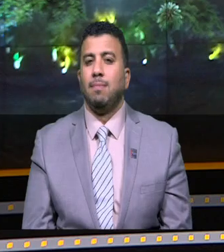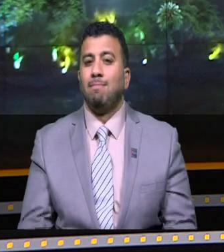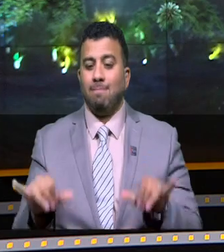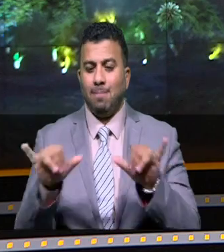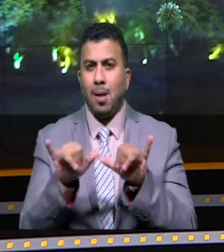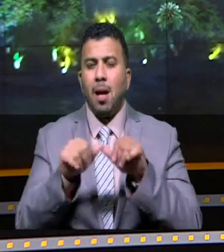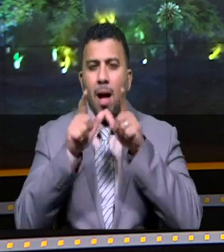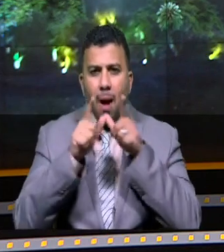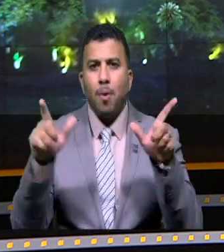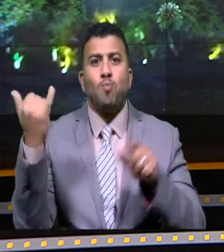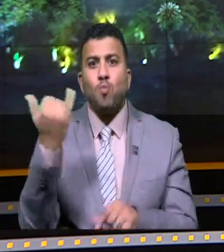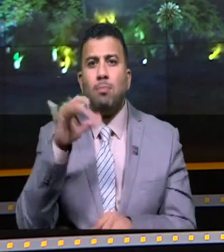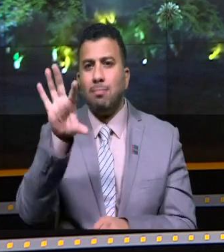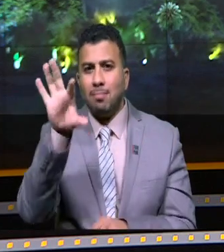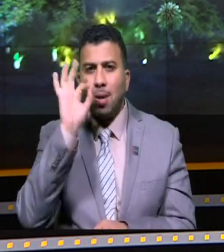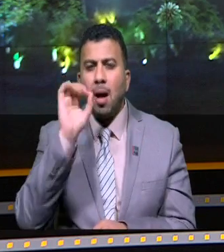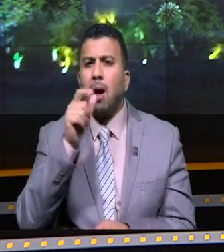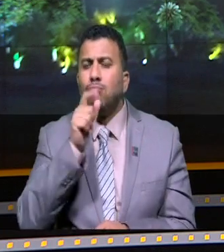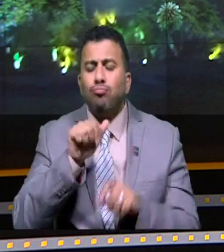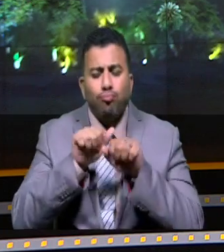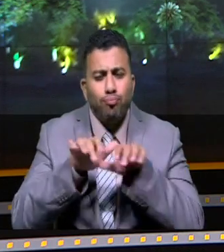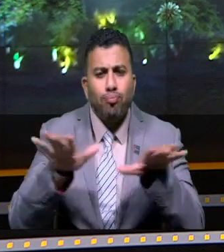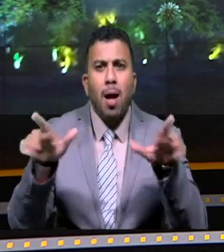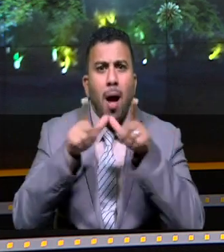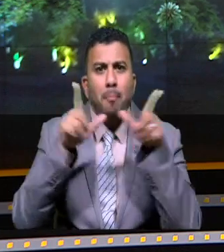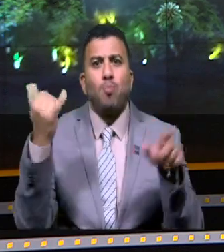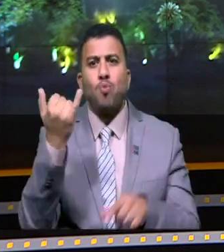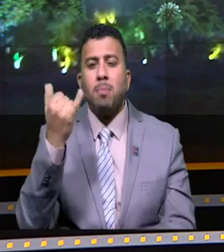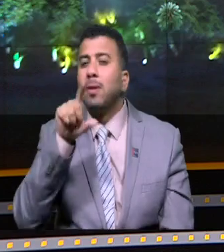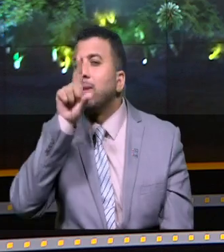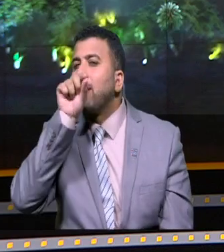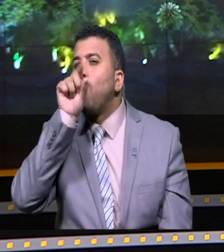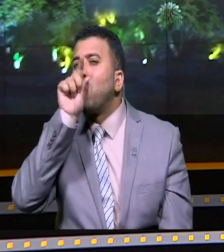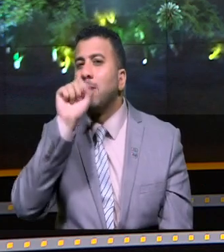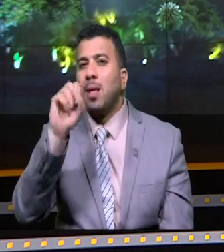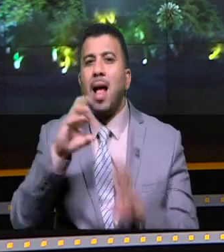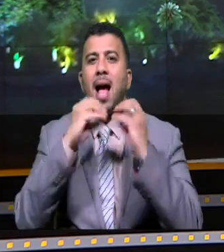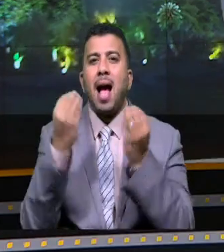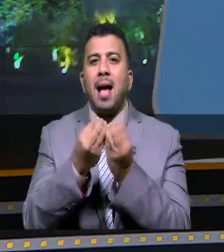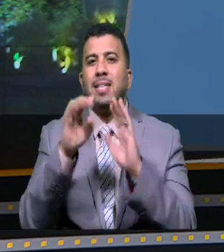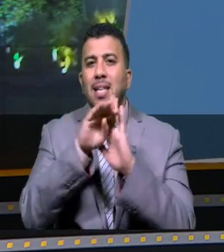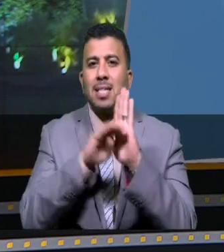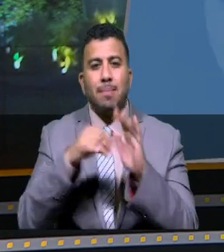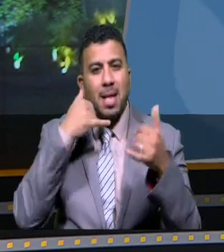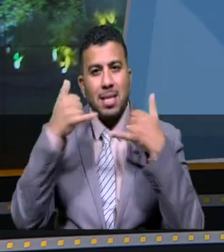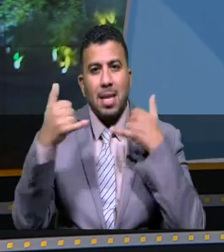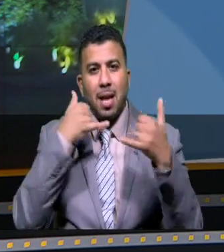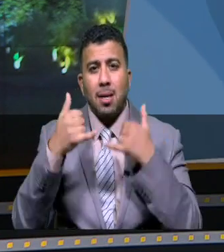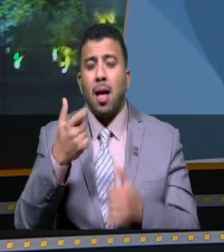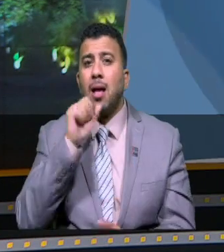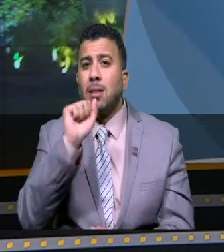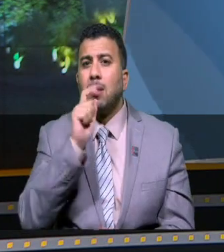من خلال مواقع التواصل الاجتماعي نستعرض معكم أبرز التداولات المحلية، بدايتنا من تويتر ومع حساب هيئة تنظيم